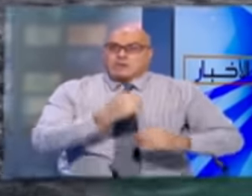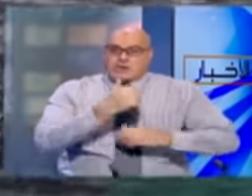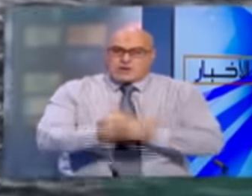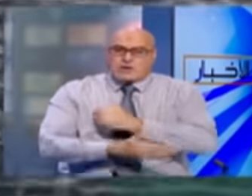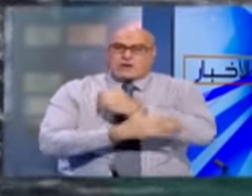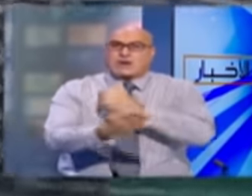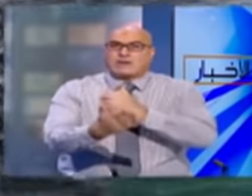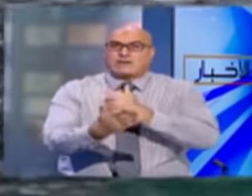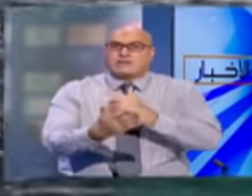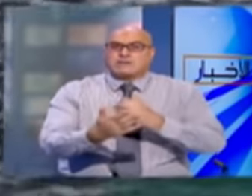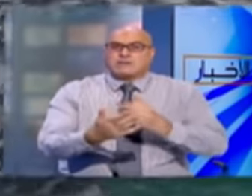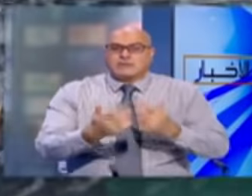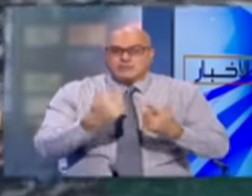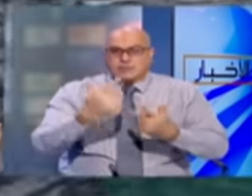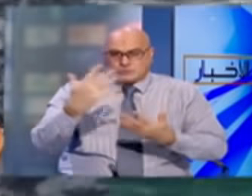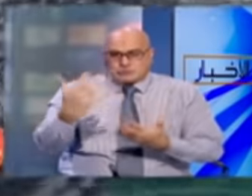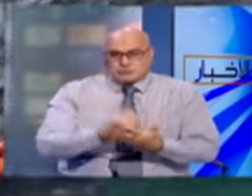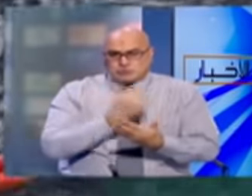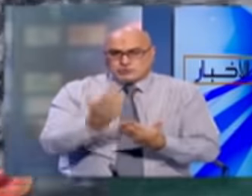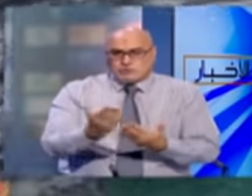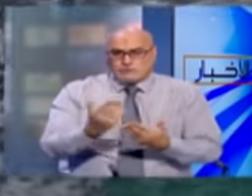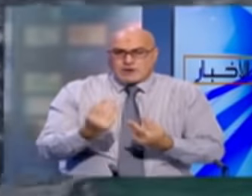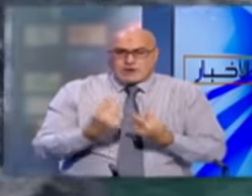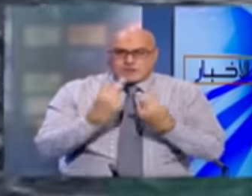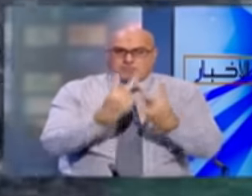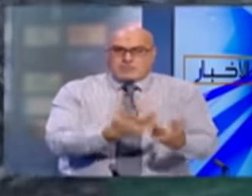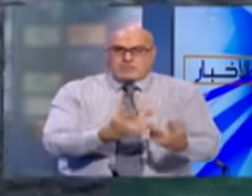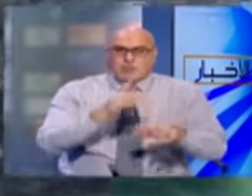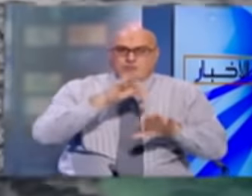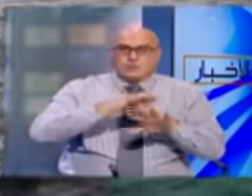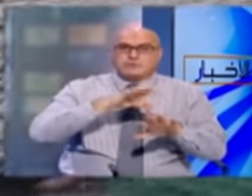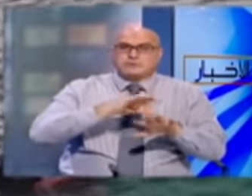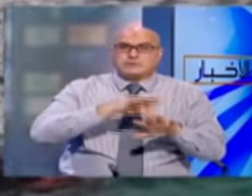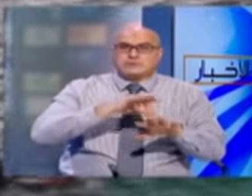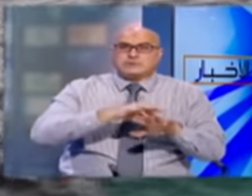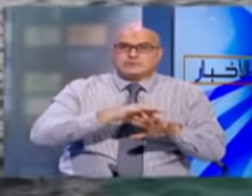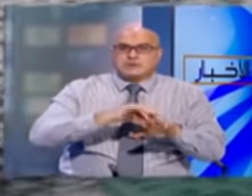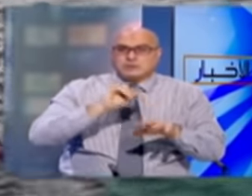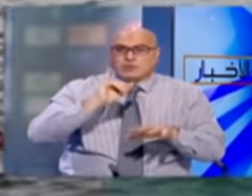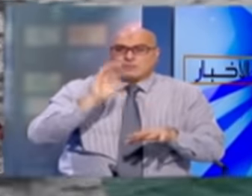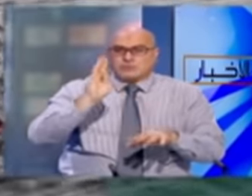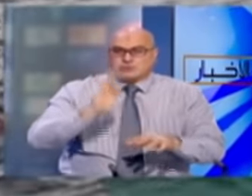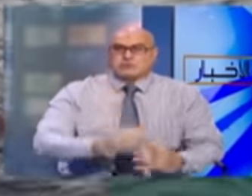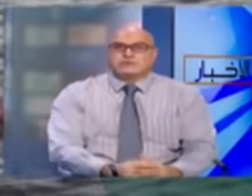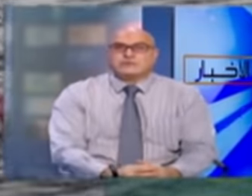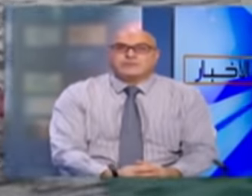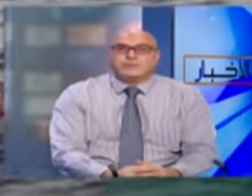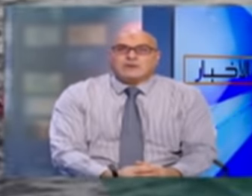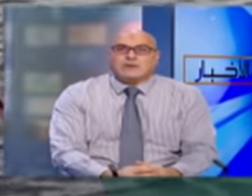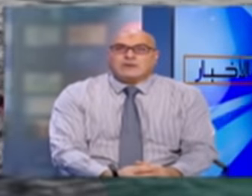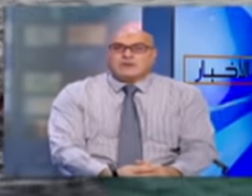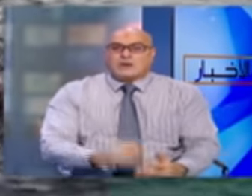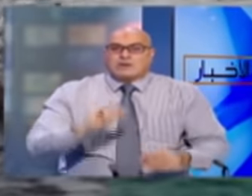الأولية لهم قبل إجلائهم إلى المؤسسة الاستشفائية ابن رشد. وتعكس